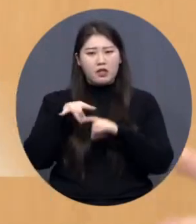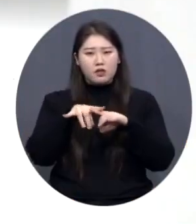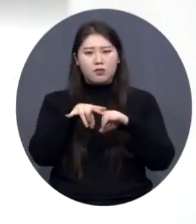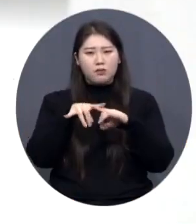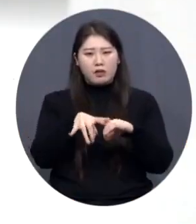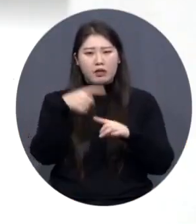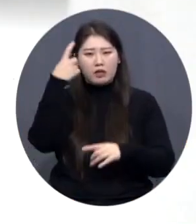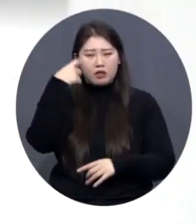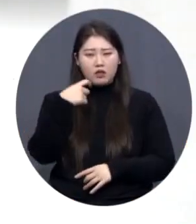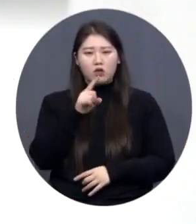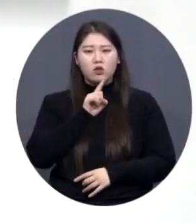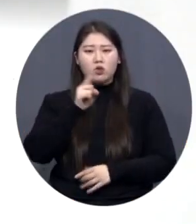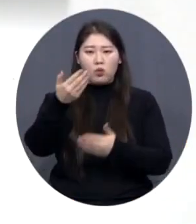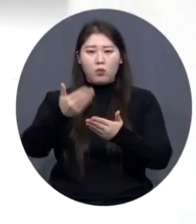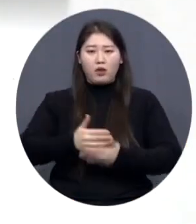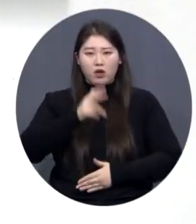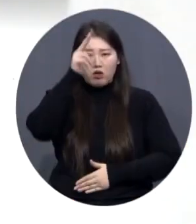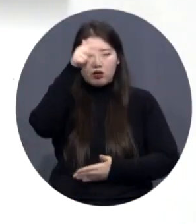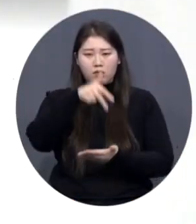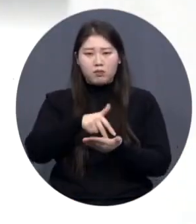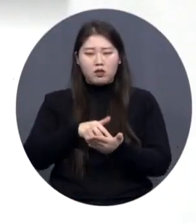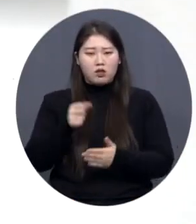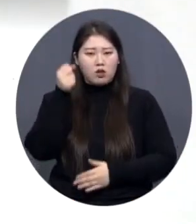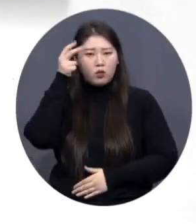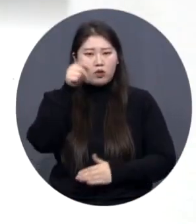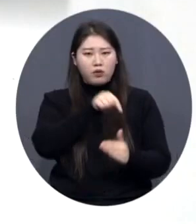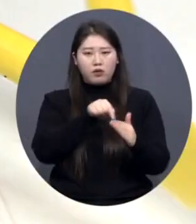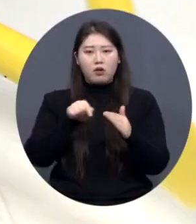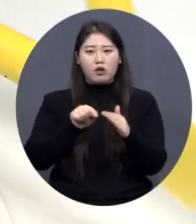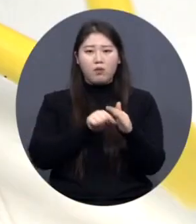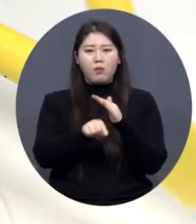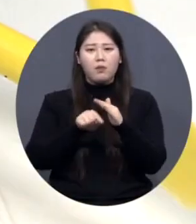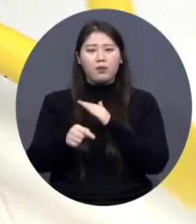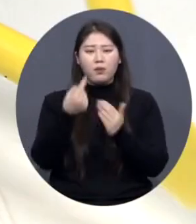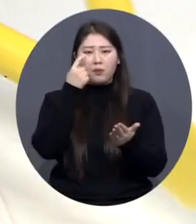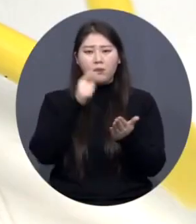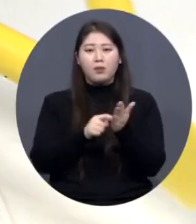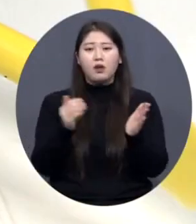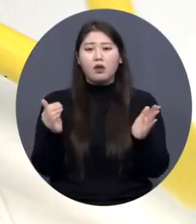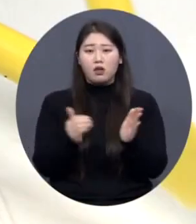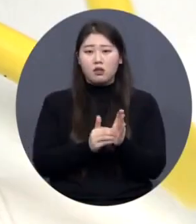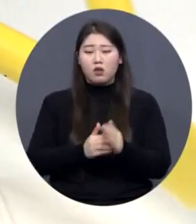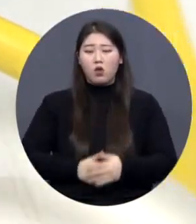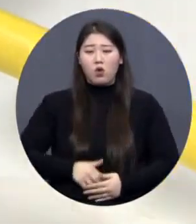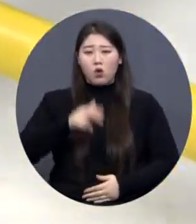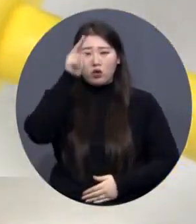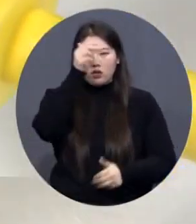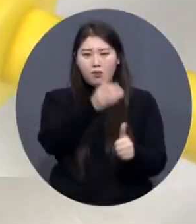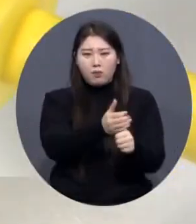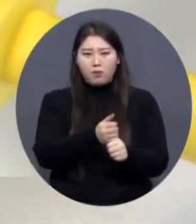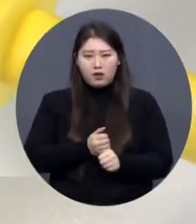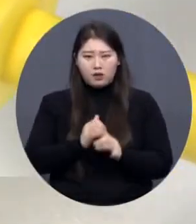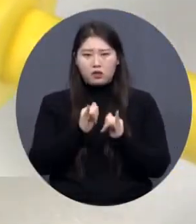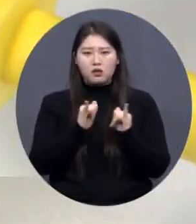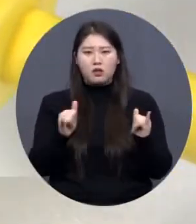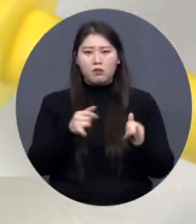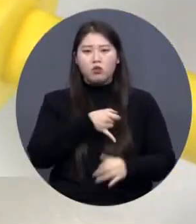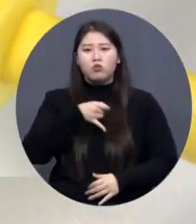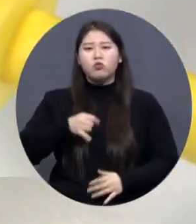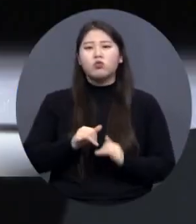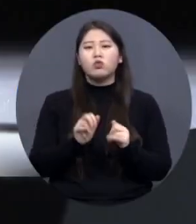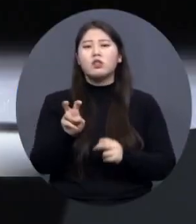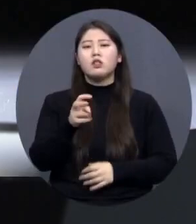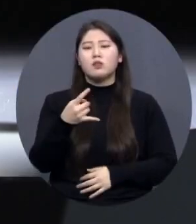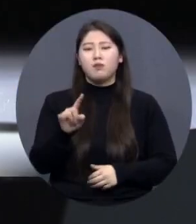경찰이 호텔 두곳의 객실에서 두대를 발견한 겁니다 경찰에 잡힌 범위는 20대 미등록